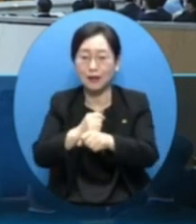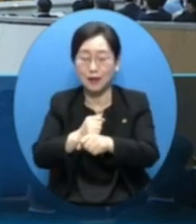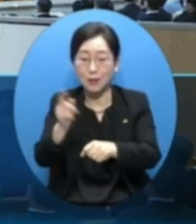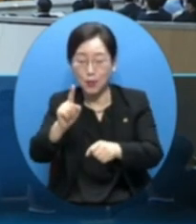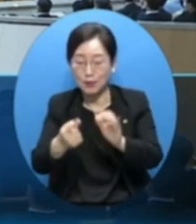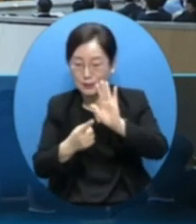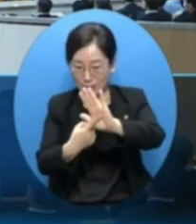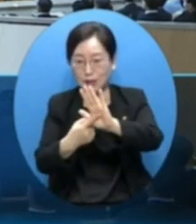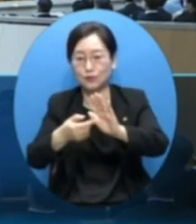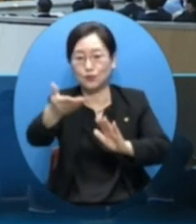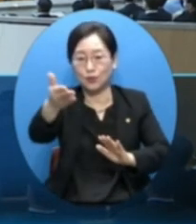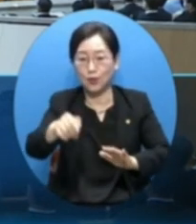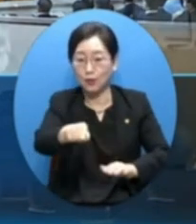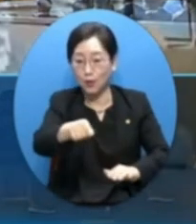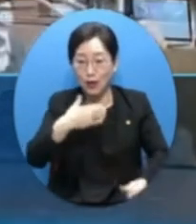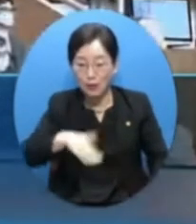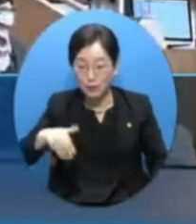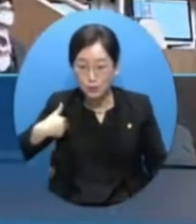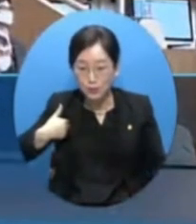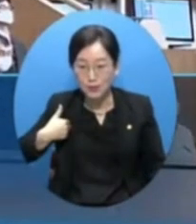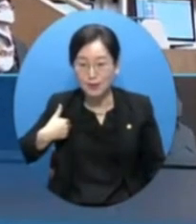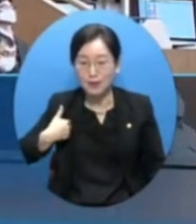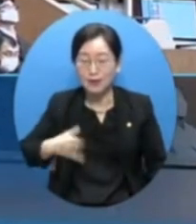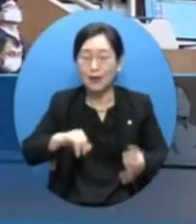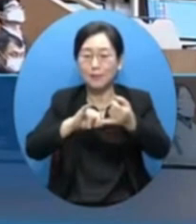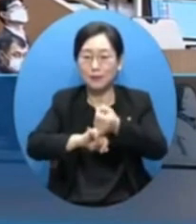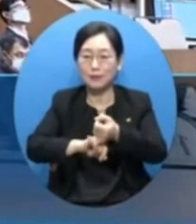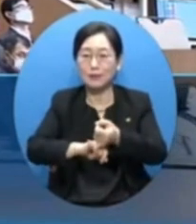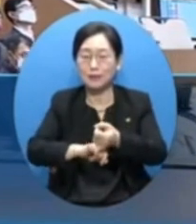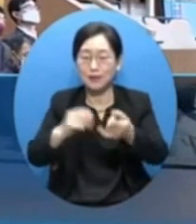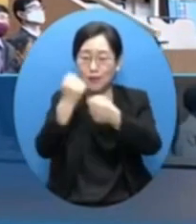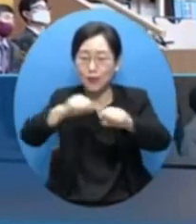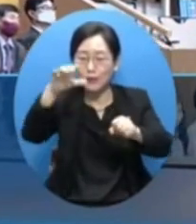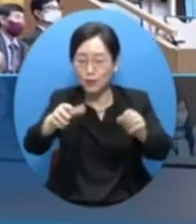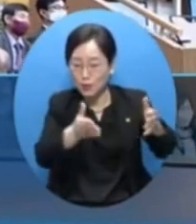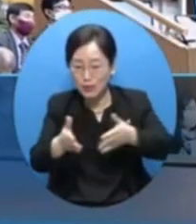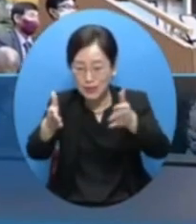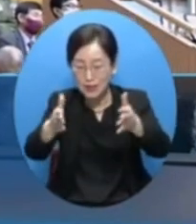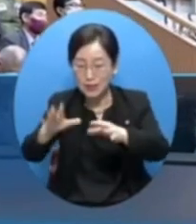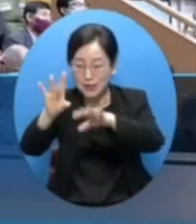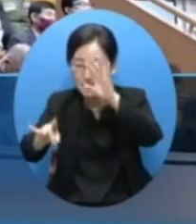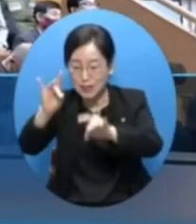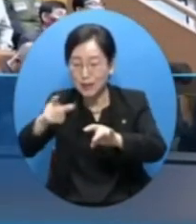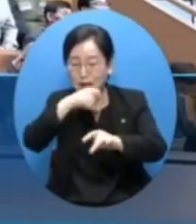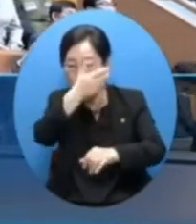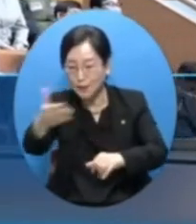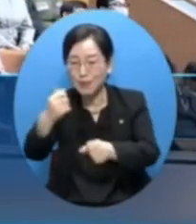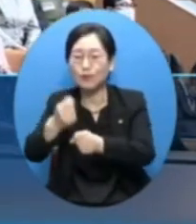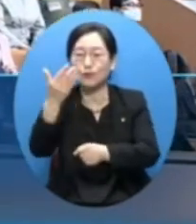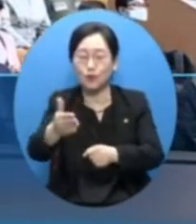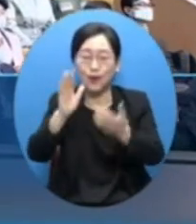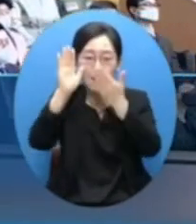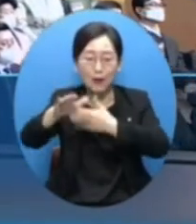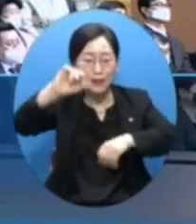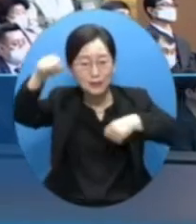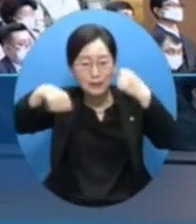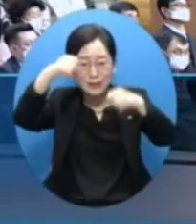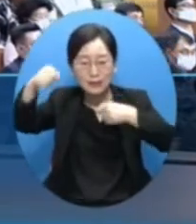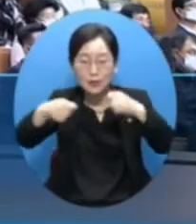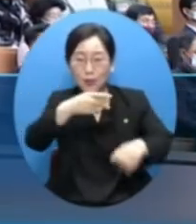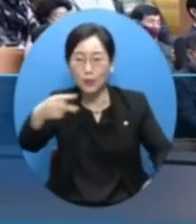나타낼 것이라. 너희가 그것을 알지 못하겠느냐? 반드시 내가 광야의 길을 사막의 강을 내리니 장차 들짐승과